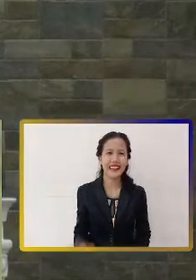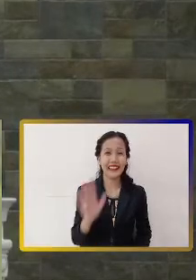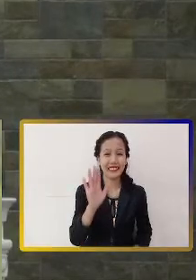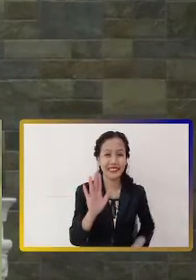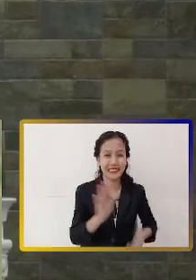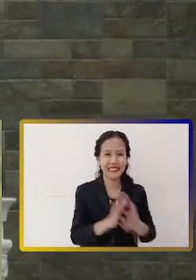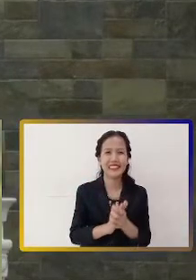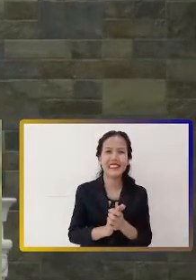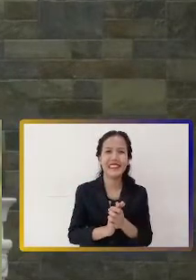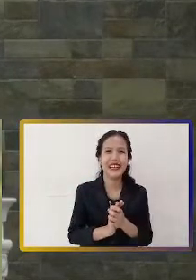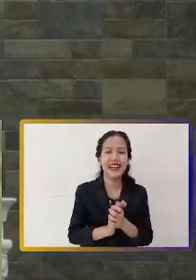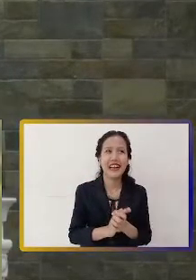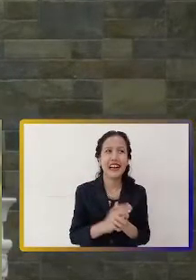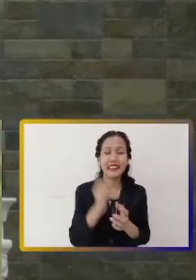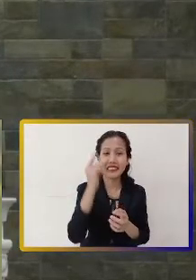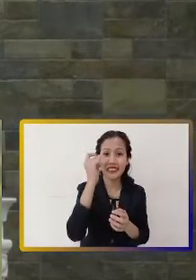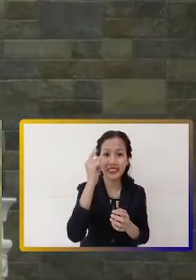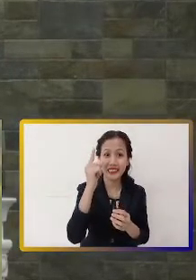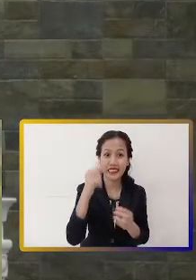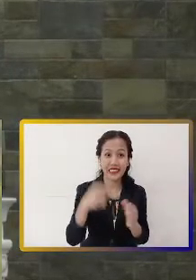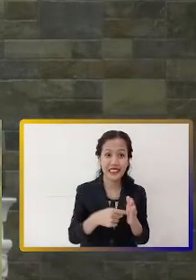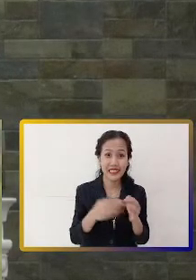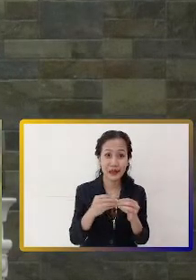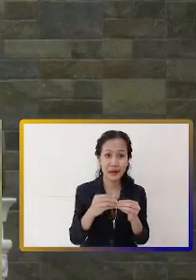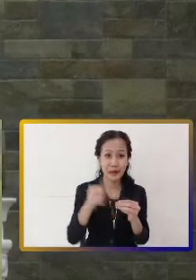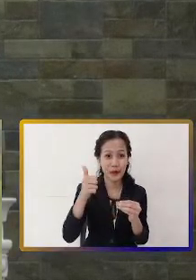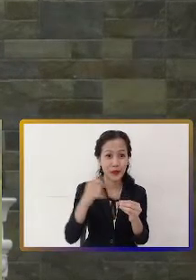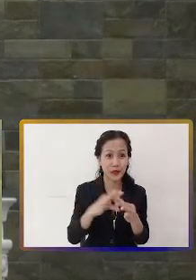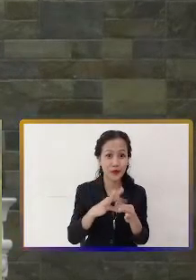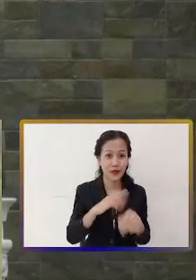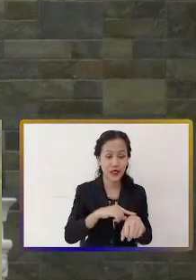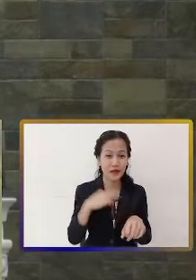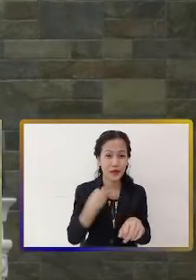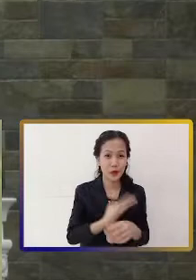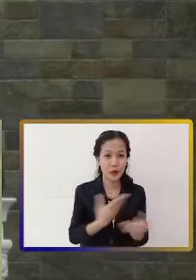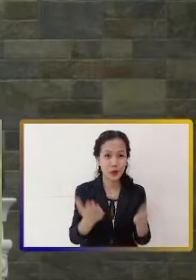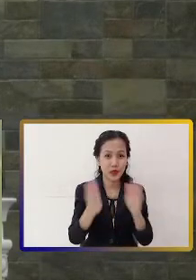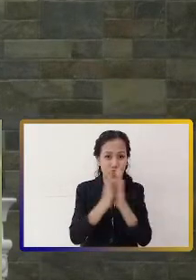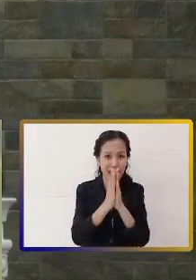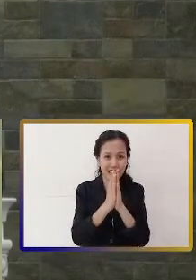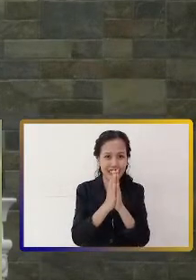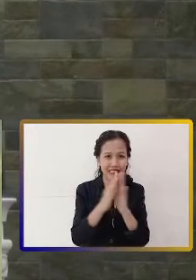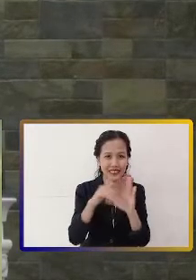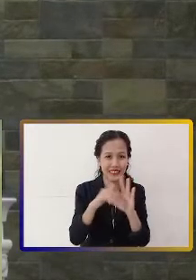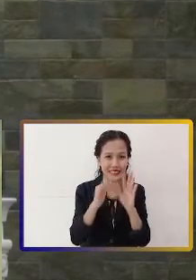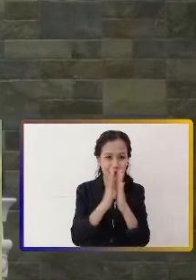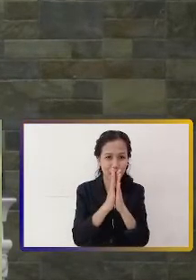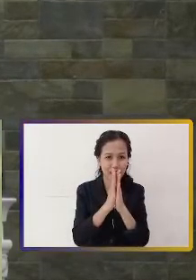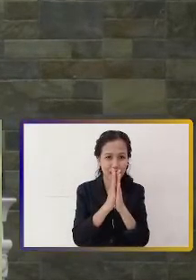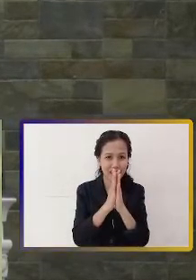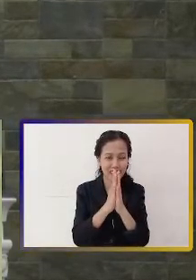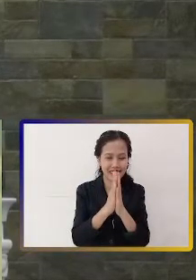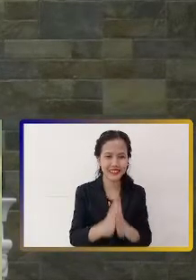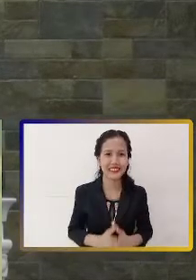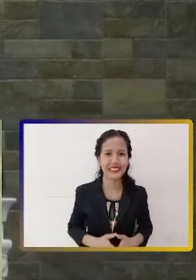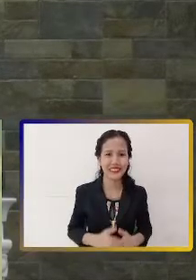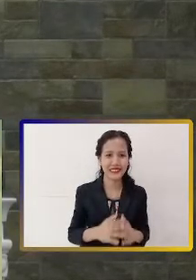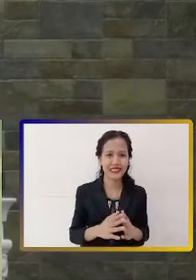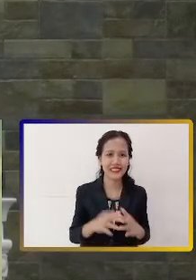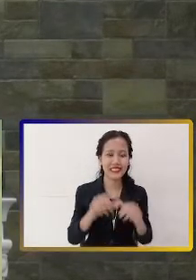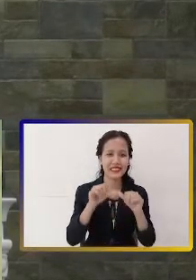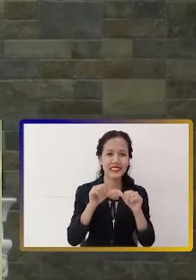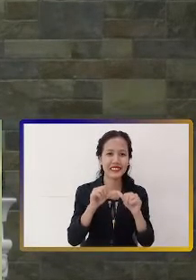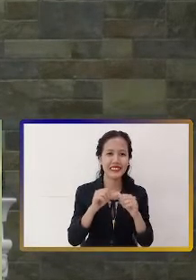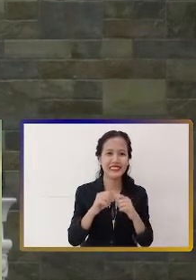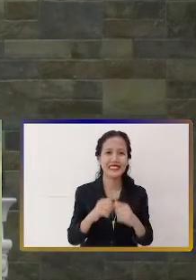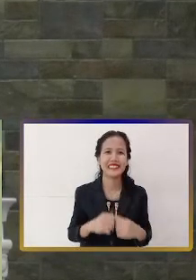natin. Alright? And then the Bible says, nor has asked the life of thine enemies.